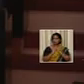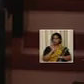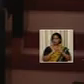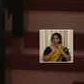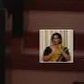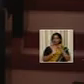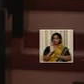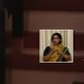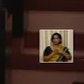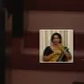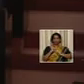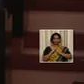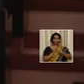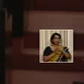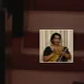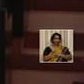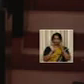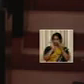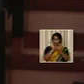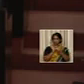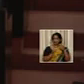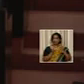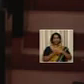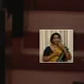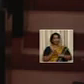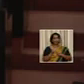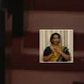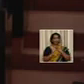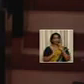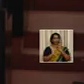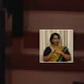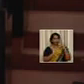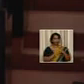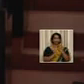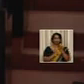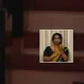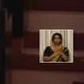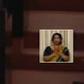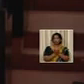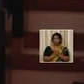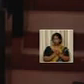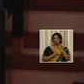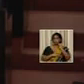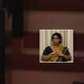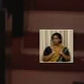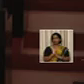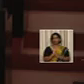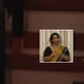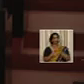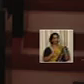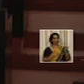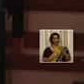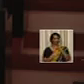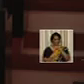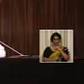වාර්ෂික කාර්යසාධන වාර්තාව මම ඉදිරිපත් කරමි. මෙම වාර්තාව ජාතික ආර්ථික භෞතික සැලසුම් පිළිබඳව ආංශික අධීක්ෂණ කාර්ක සභාවට යොමු කළ යුතුයි